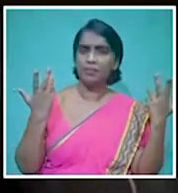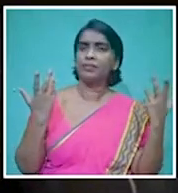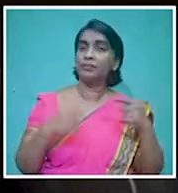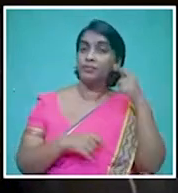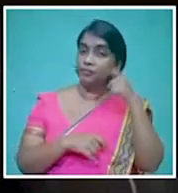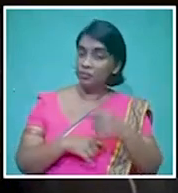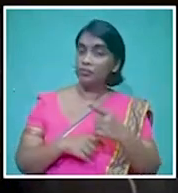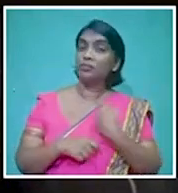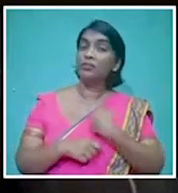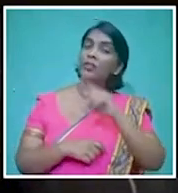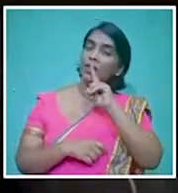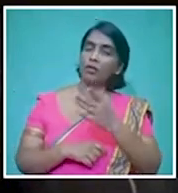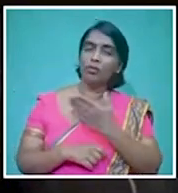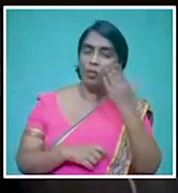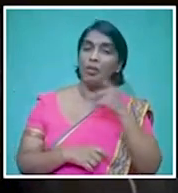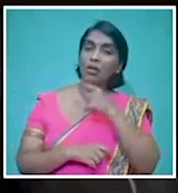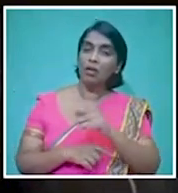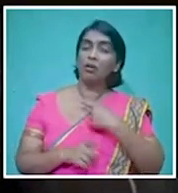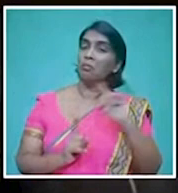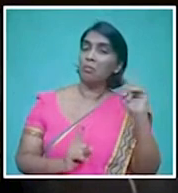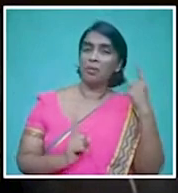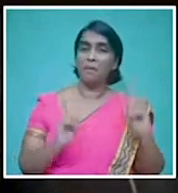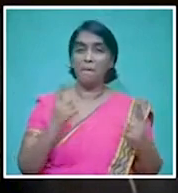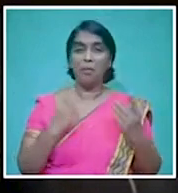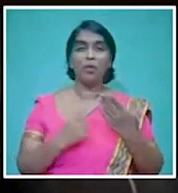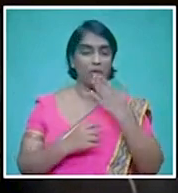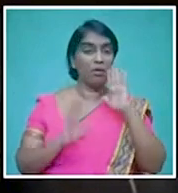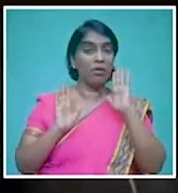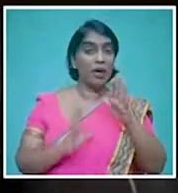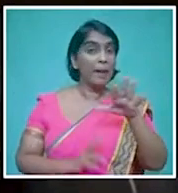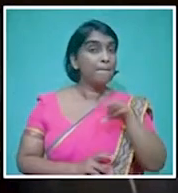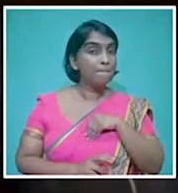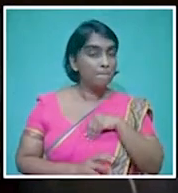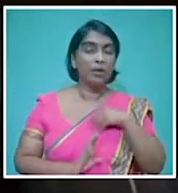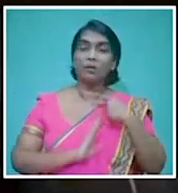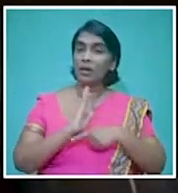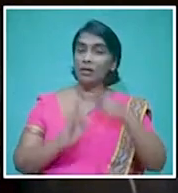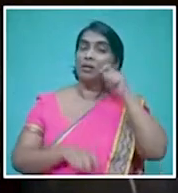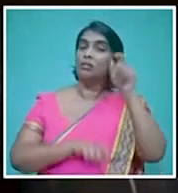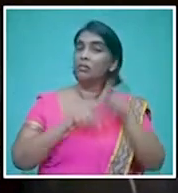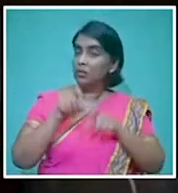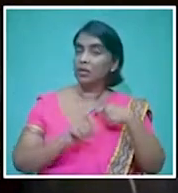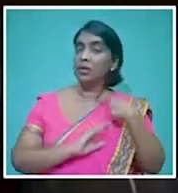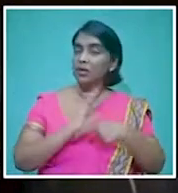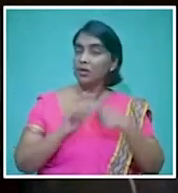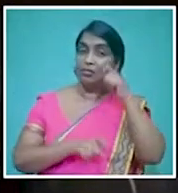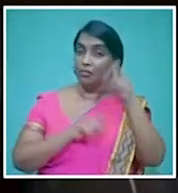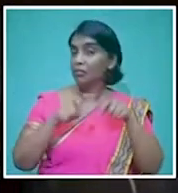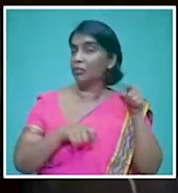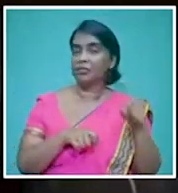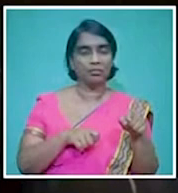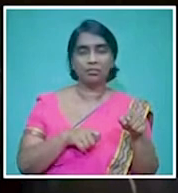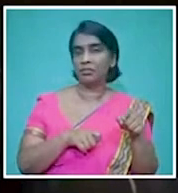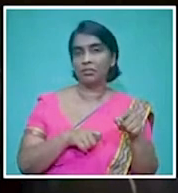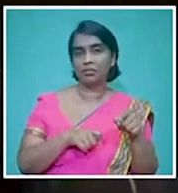ඔහුට දේවල් කියන්න පුළුවන්. ඔහුට දේවල් අණ දෙන්න පුළුවන්. ඒවා පිළිපදින්න මේ රටේ ජනතාවවත් මේ රටේ